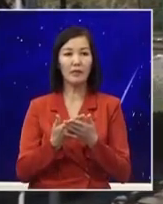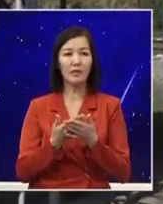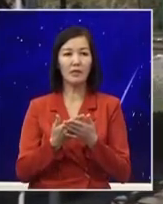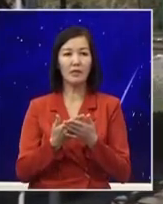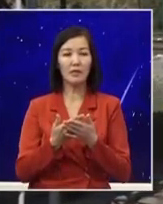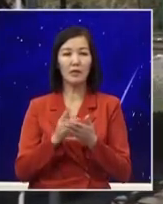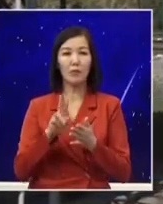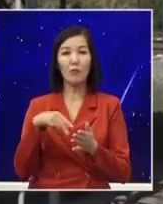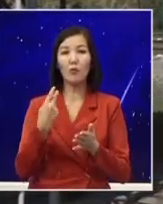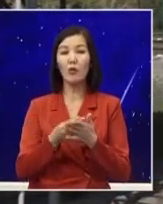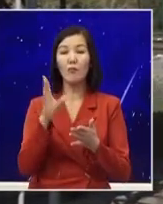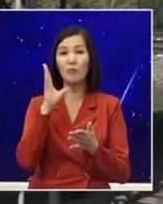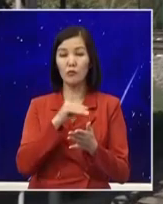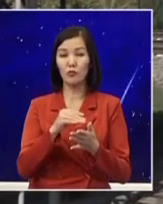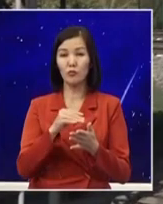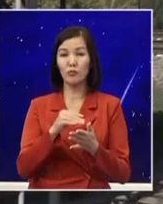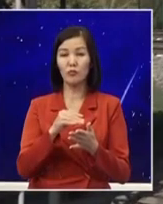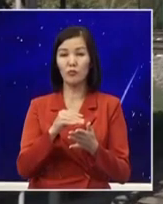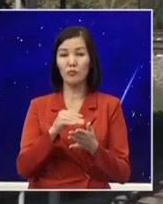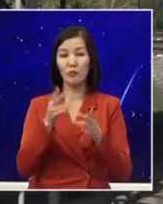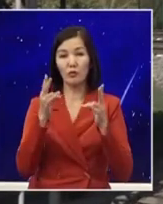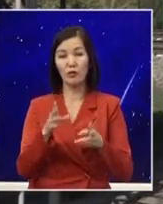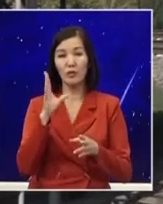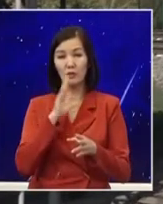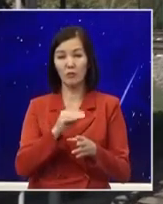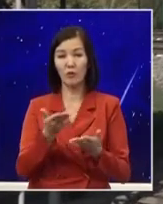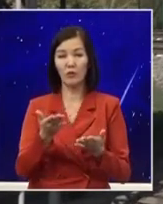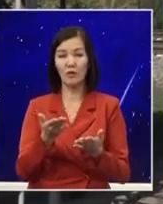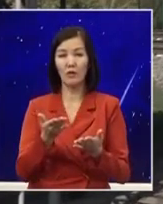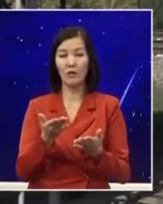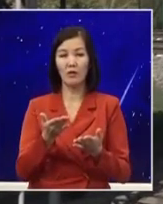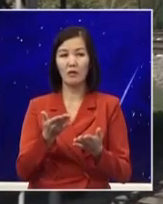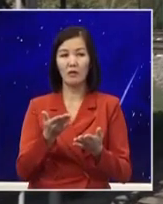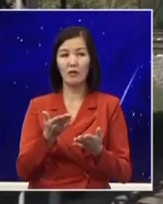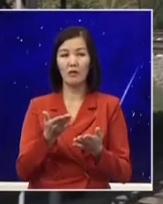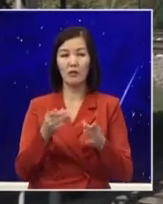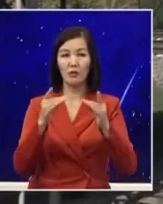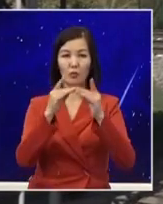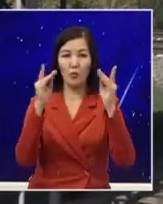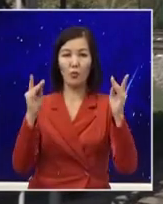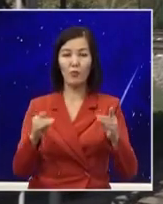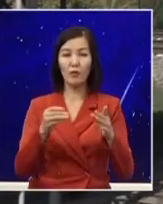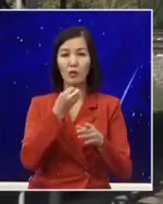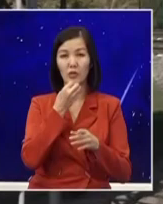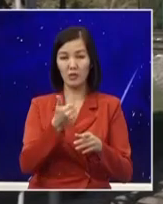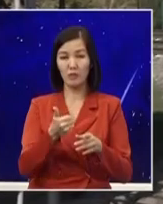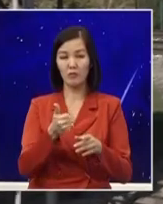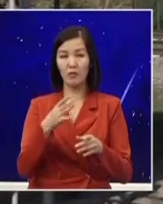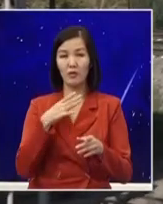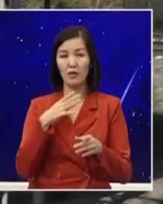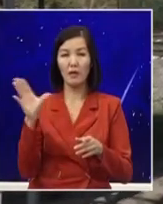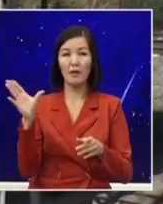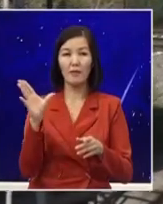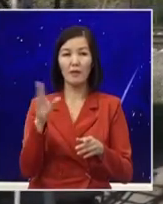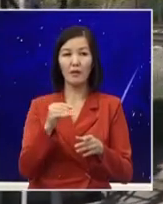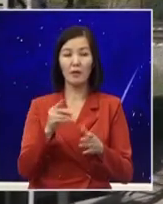аяқтары сүрініп, может құлап қалса, ол кім жауап береді? Ол ешкім жауап бермейді. Енді мына көпір жақсы болды жалпы. Ешкімді